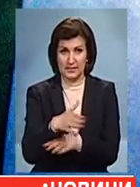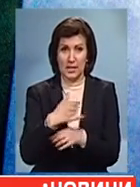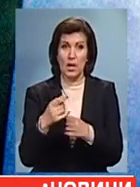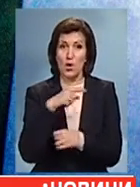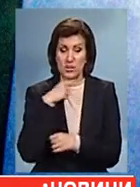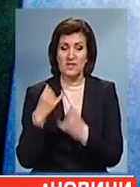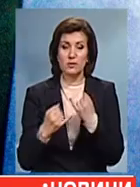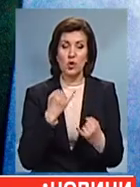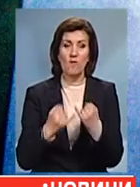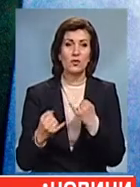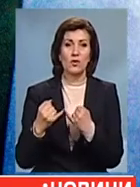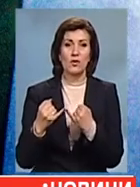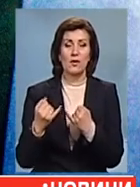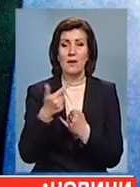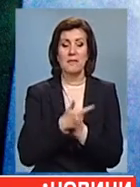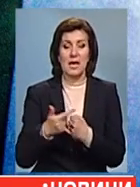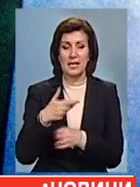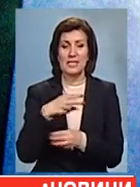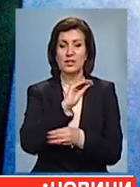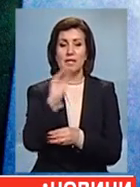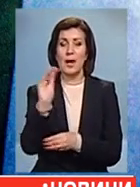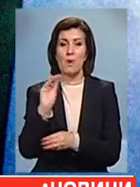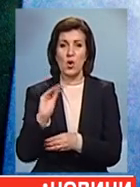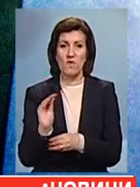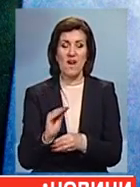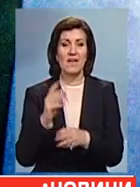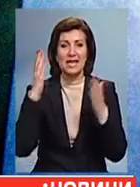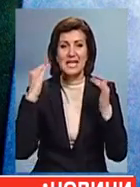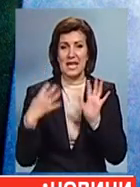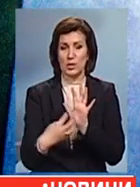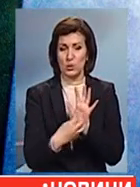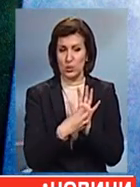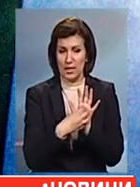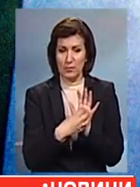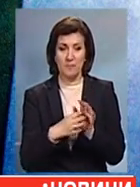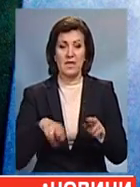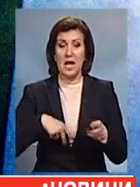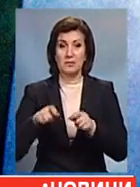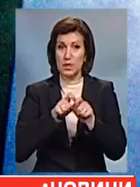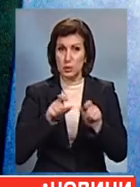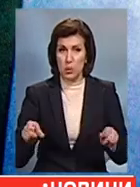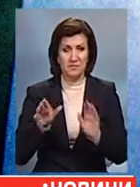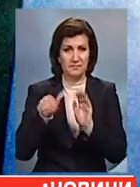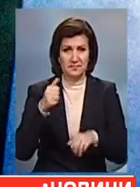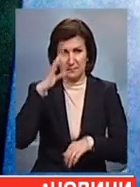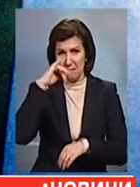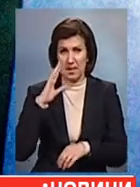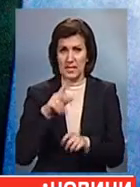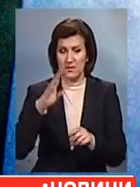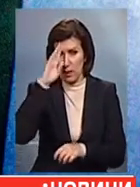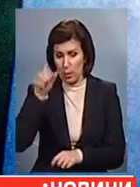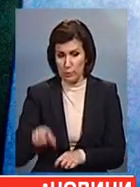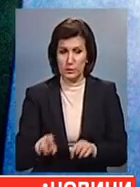Росії в жовто-блакитні кольори і намалював зверху ще й татарську тангу. Адміністрація школи викликала на розмову батьків